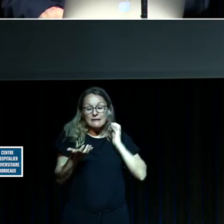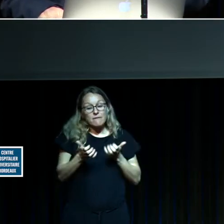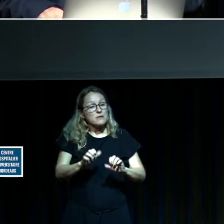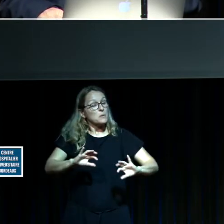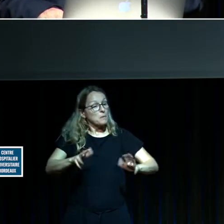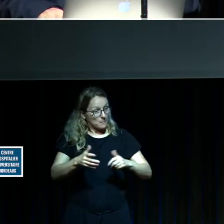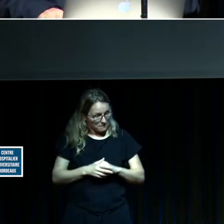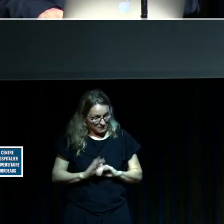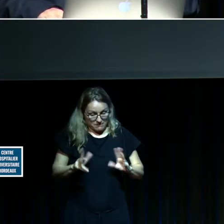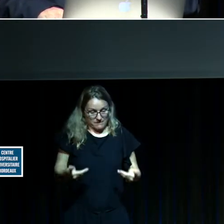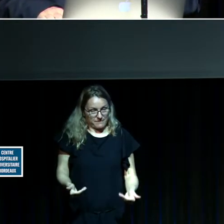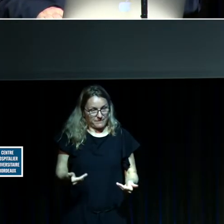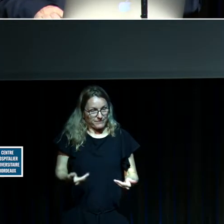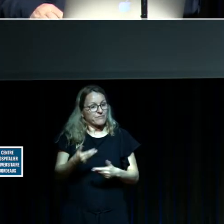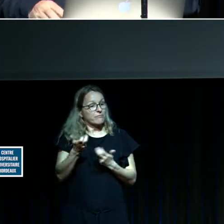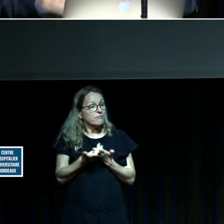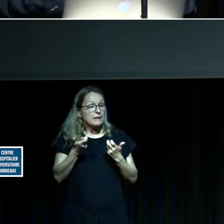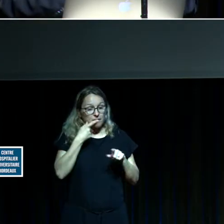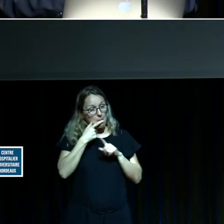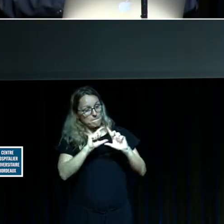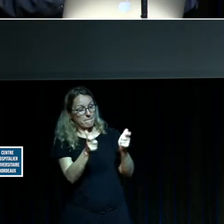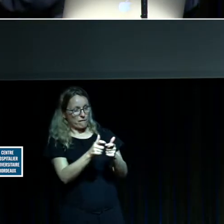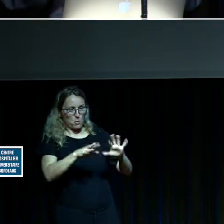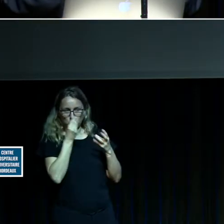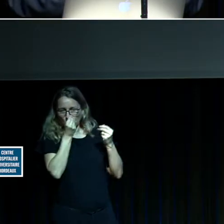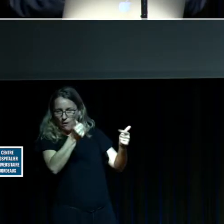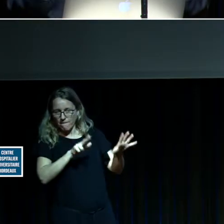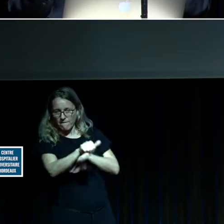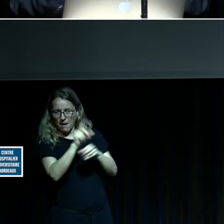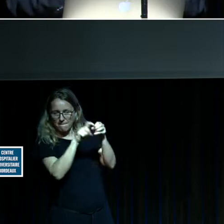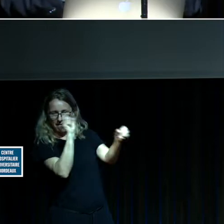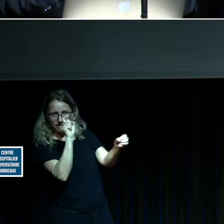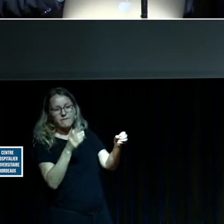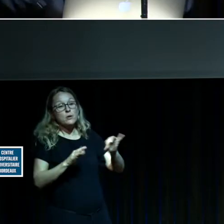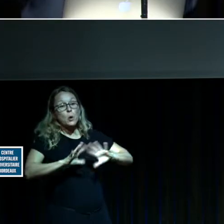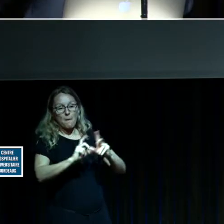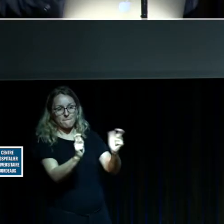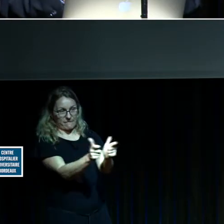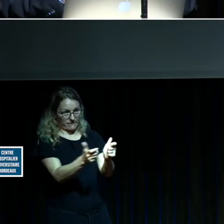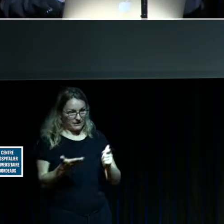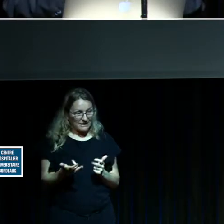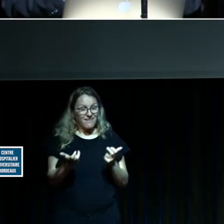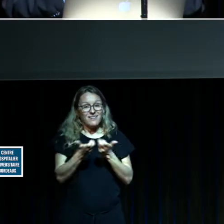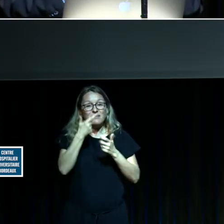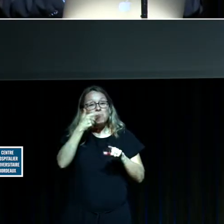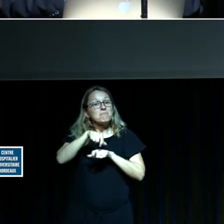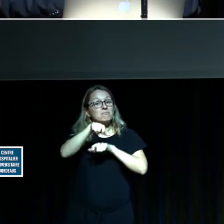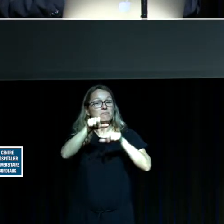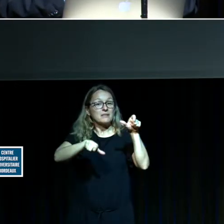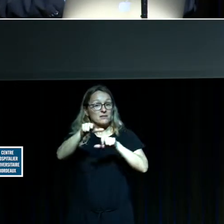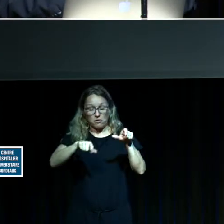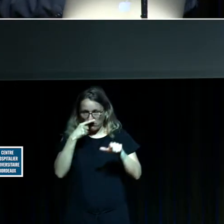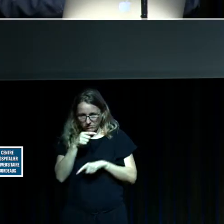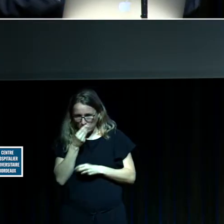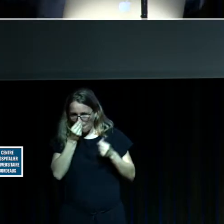Et maintenant, on va en arriver aux signes d'alerte, c'est-à-dire comment repérer que quelqu'un fait un accident vasculaire